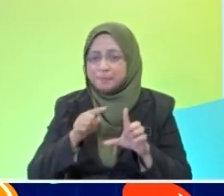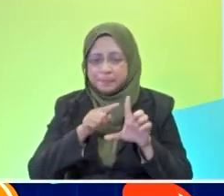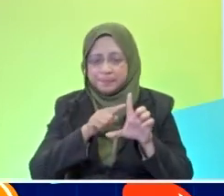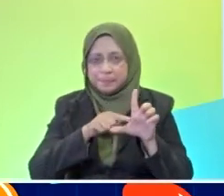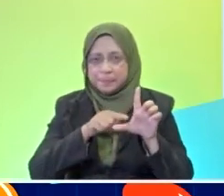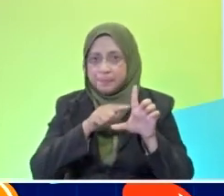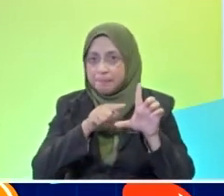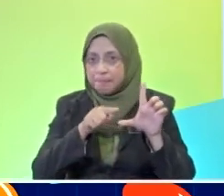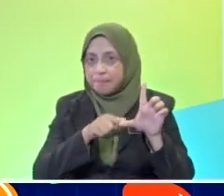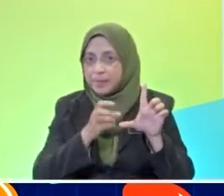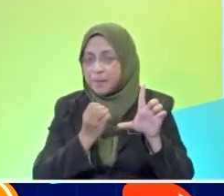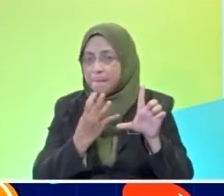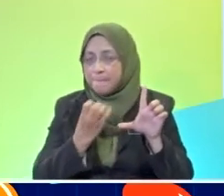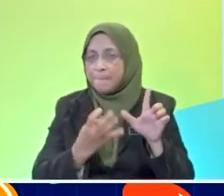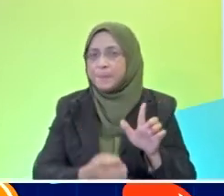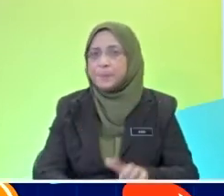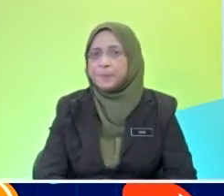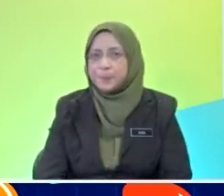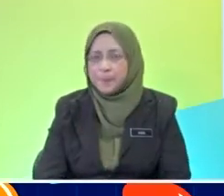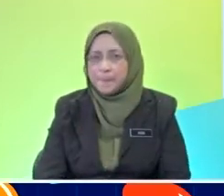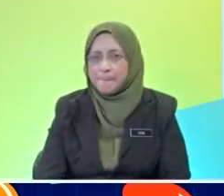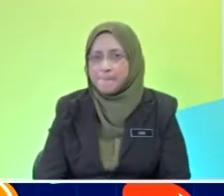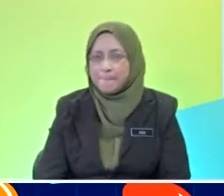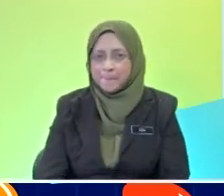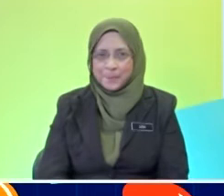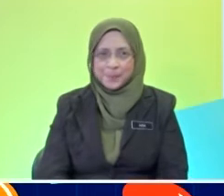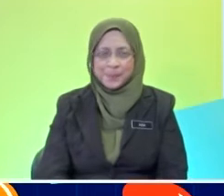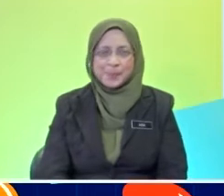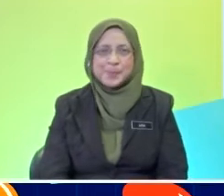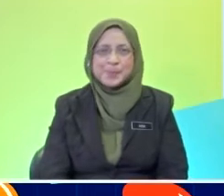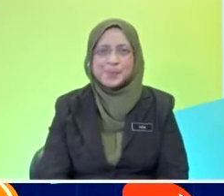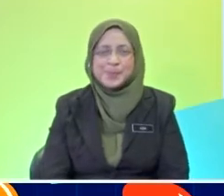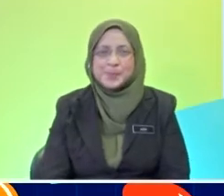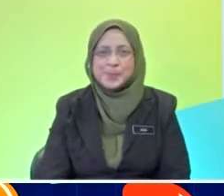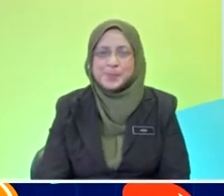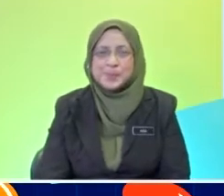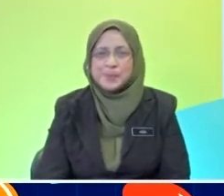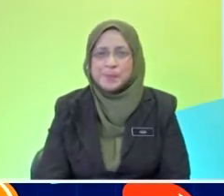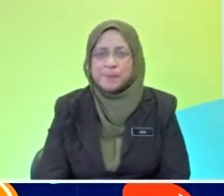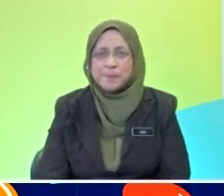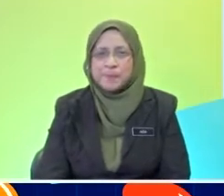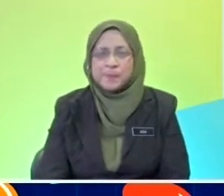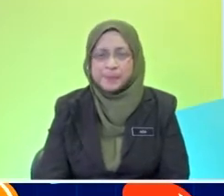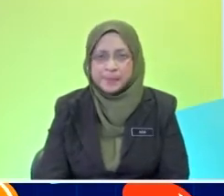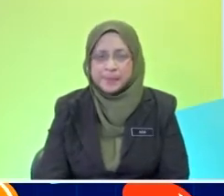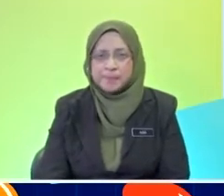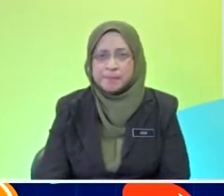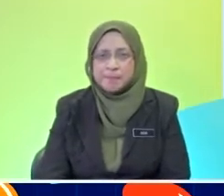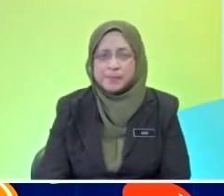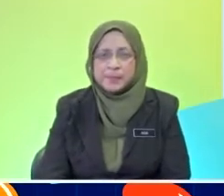Berapa rasanya? Kerja siapa yang boleh bantu? Ada sesiapa yang boleh membantu?